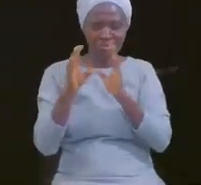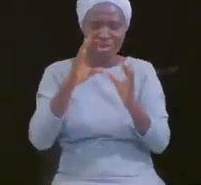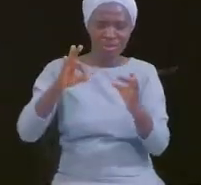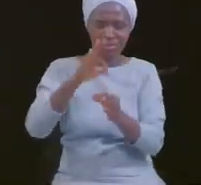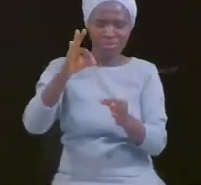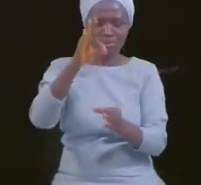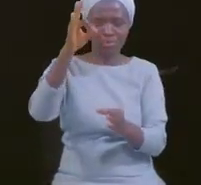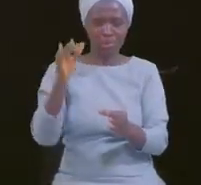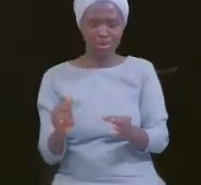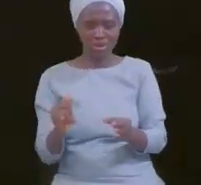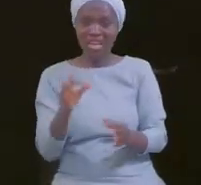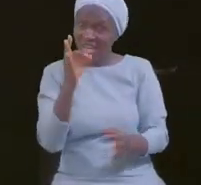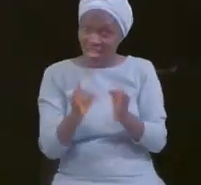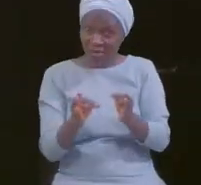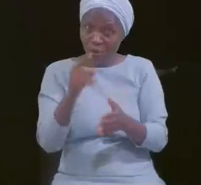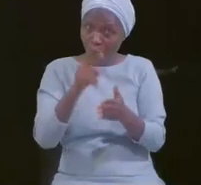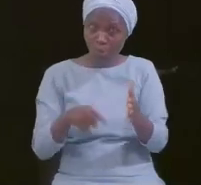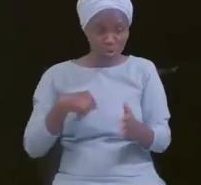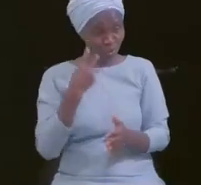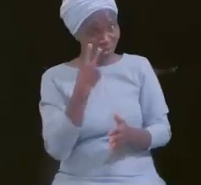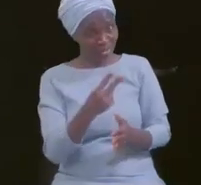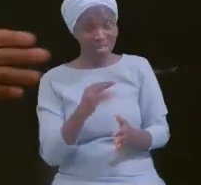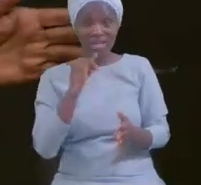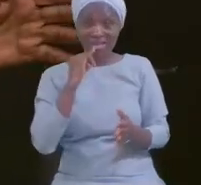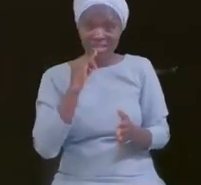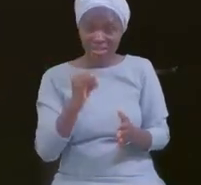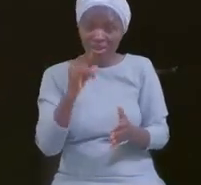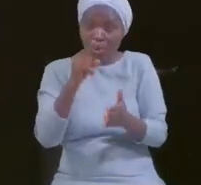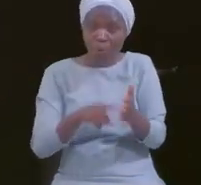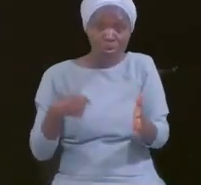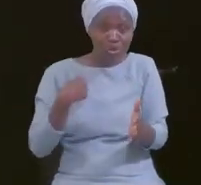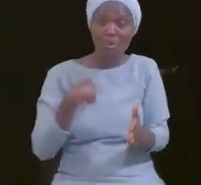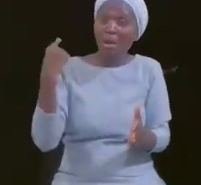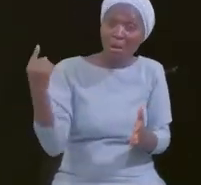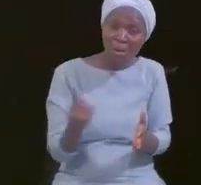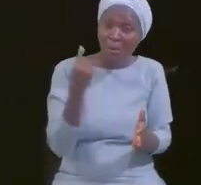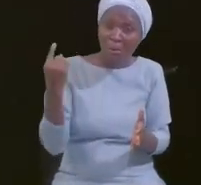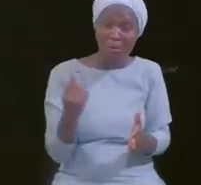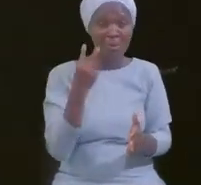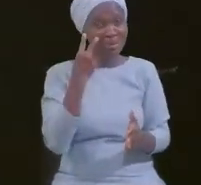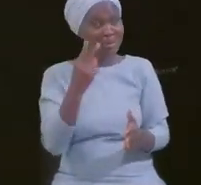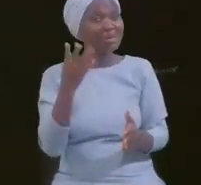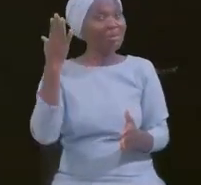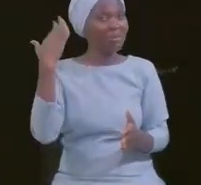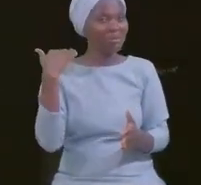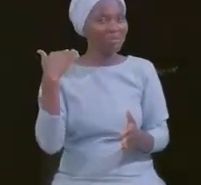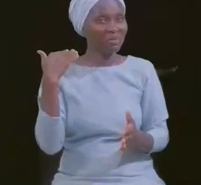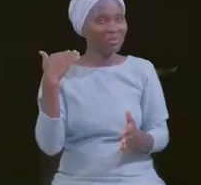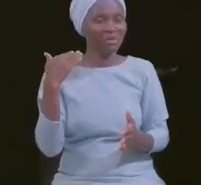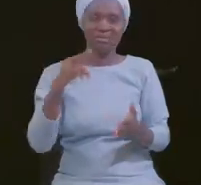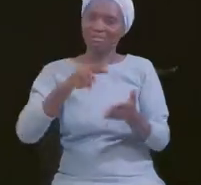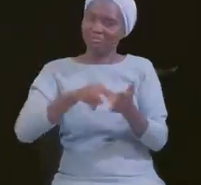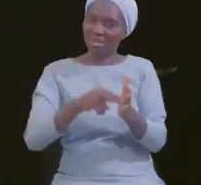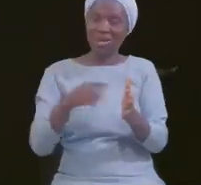nous interagissons spirituellement, si ce que nous voyons, c'est ce qu'on voit chaque fois, nous sommes devenus